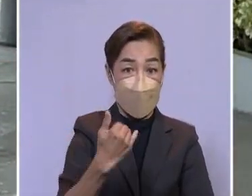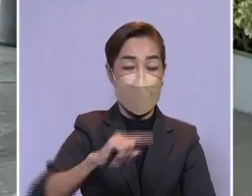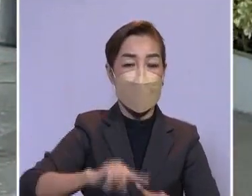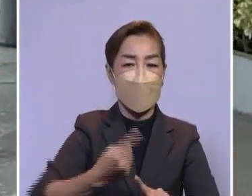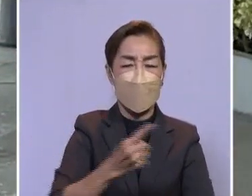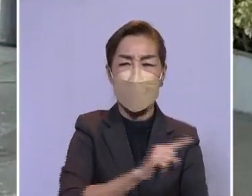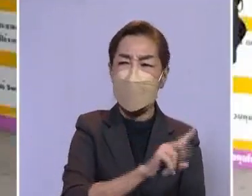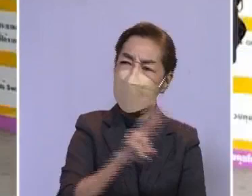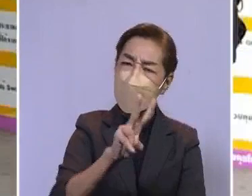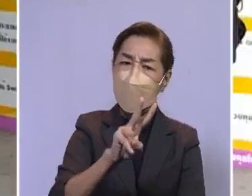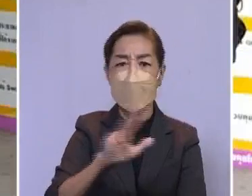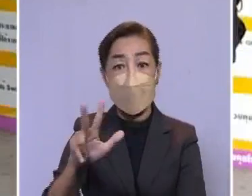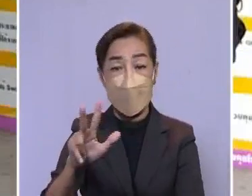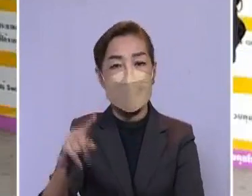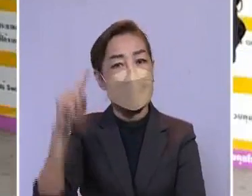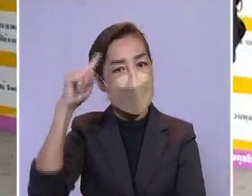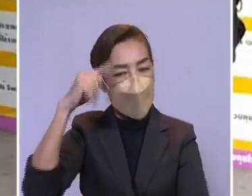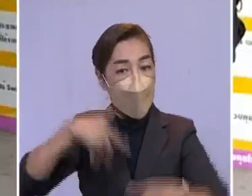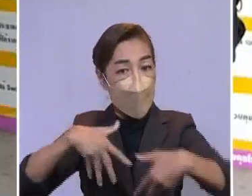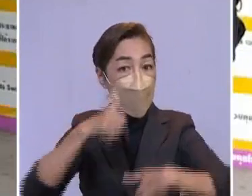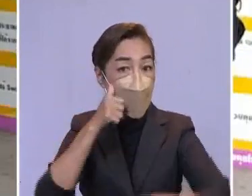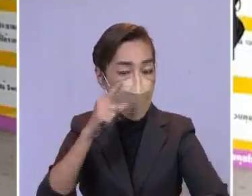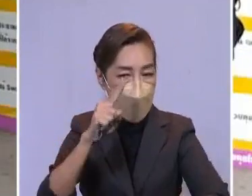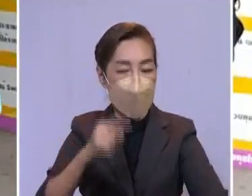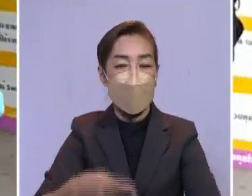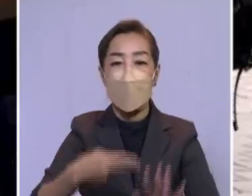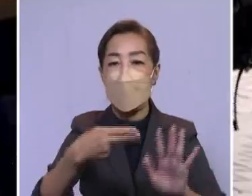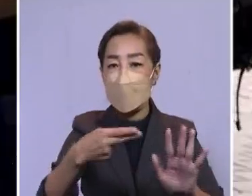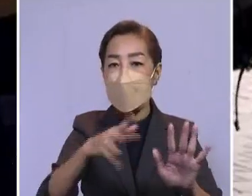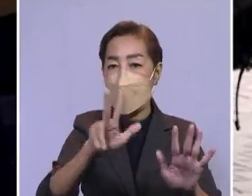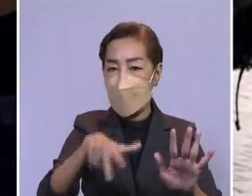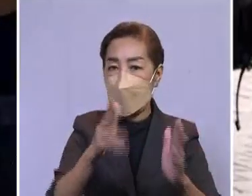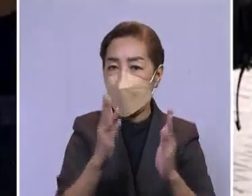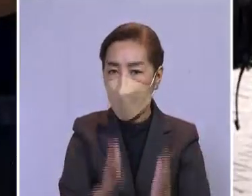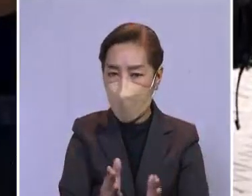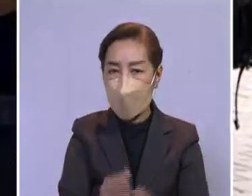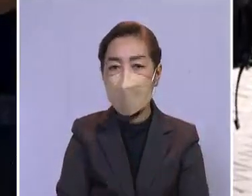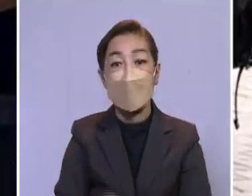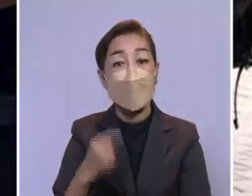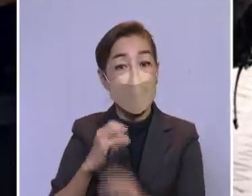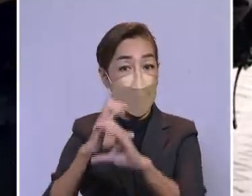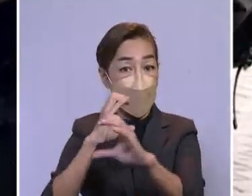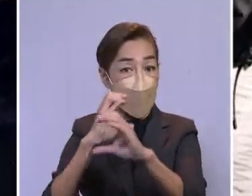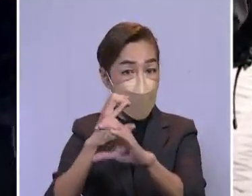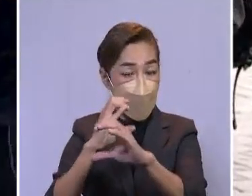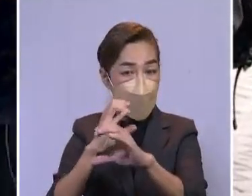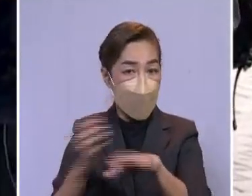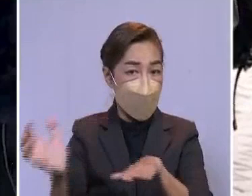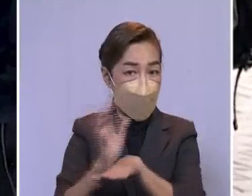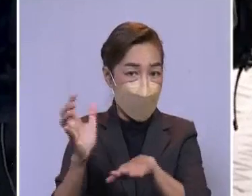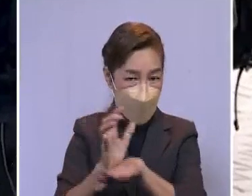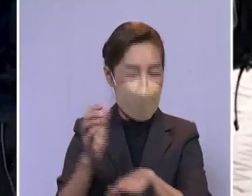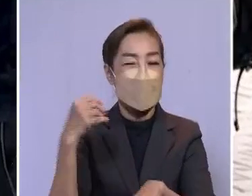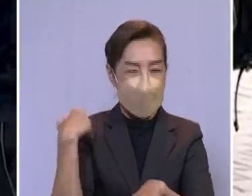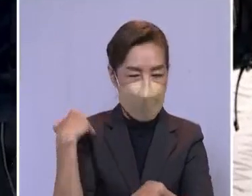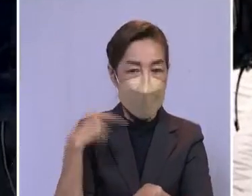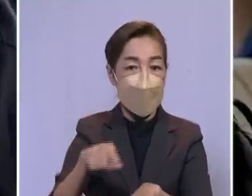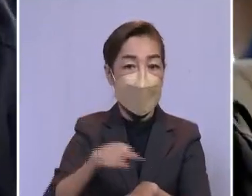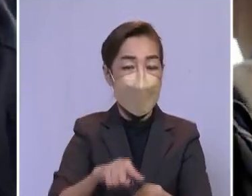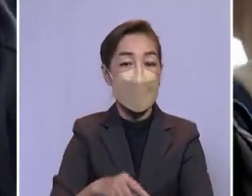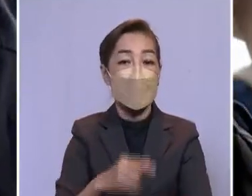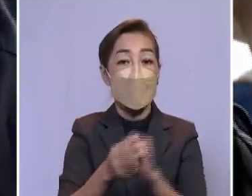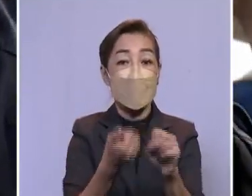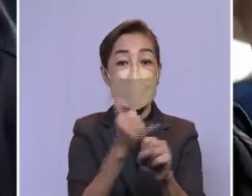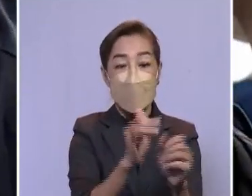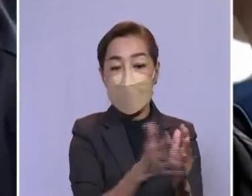มกราคมจะมีผู้โดยสารเฉลี่ยต่อวัน 53,000คนใช้บริการของบขสโดยตลอดเทศกาลทาง